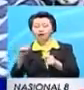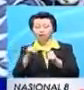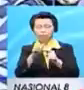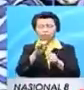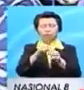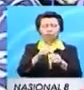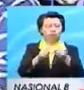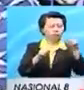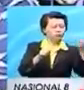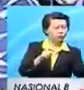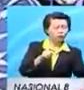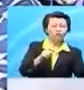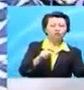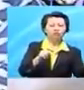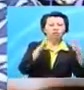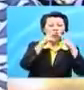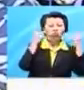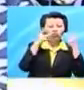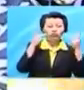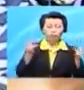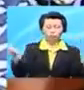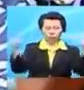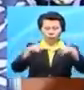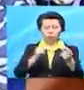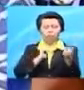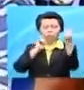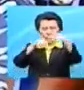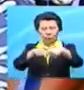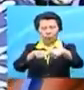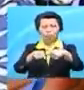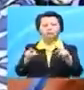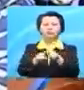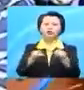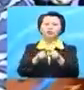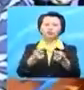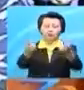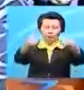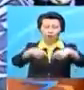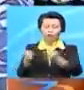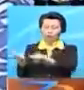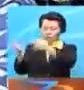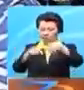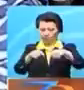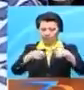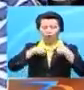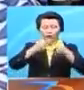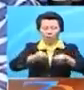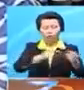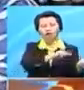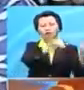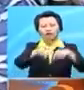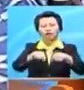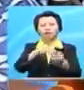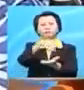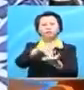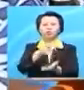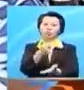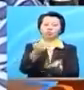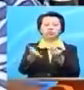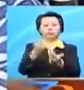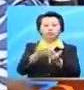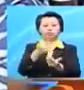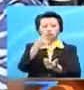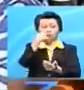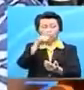Miri, Sibu, rakyatnya boleh sama-sama datang untuk mengadakan perayaan Hari Malaysia di